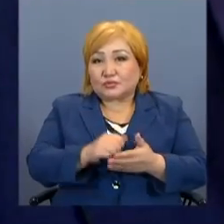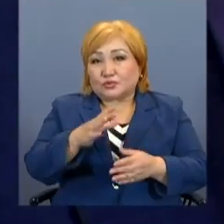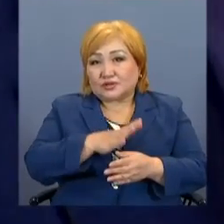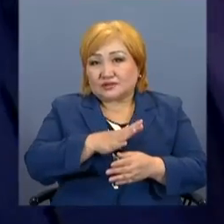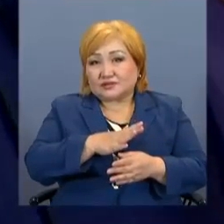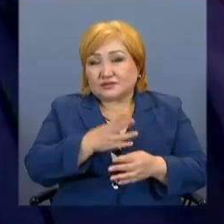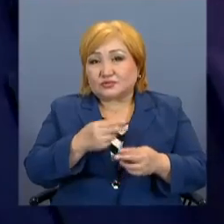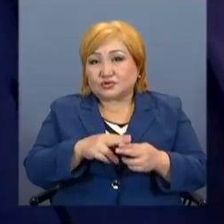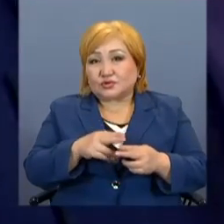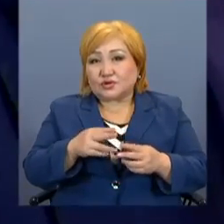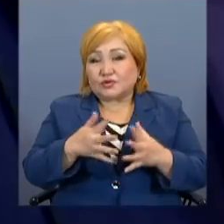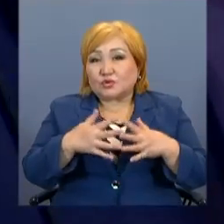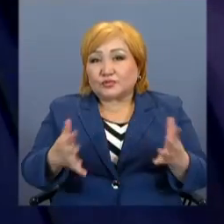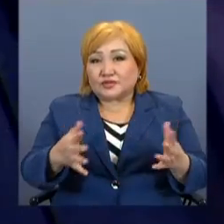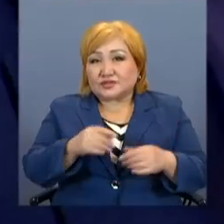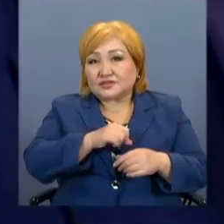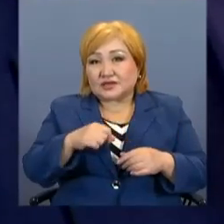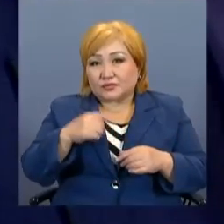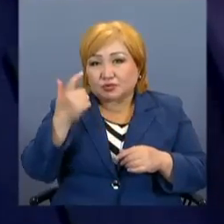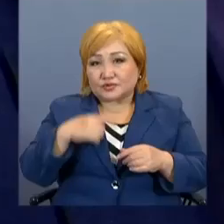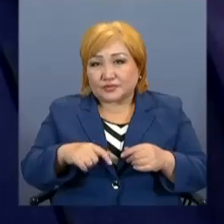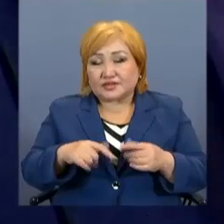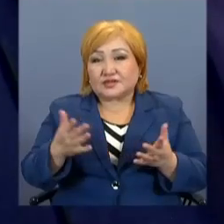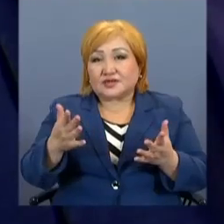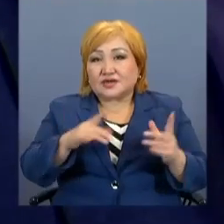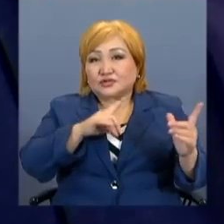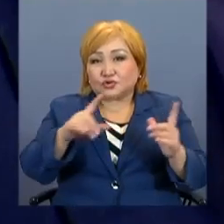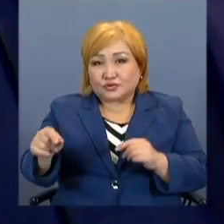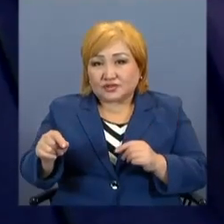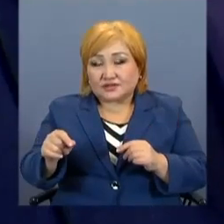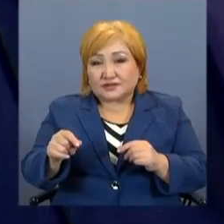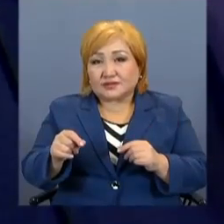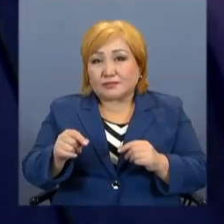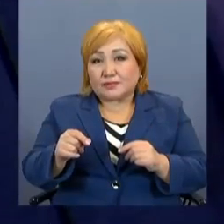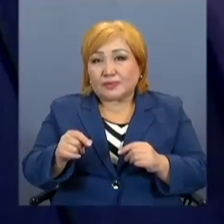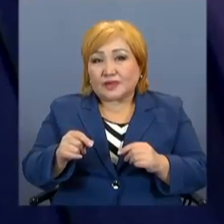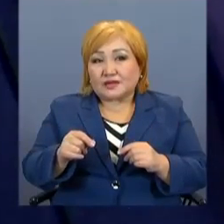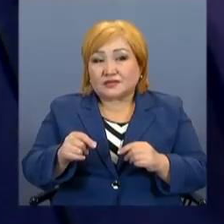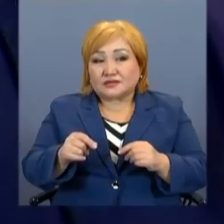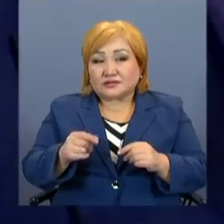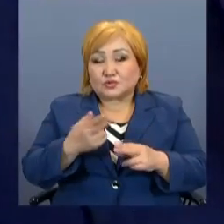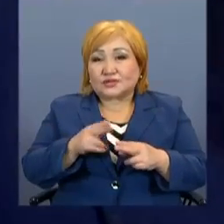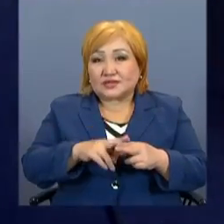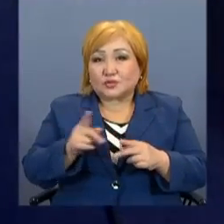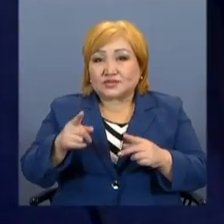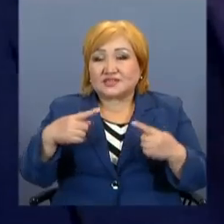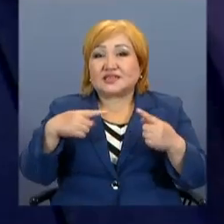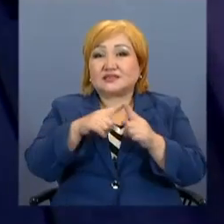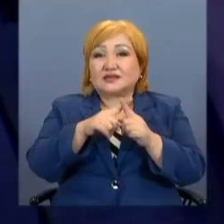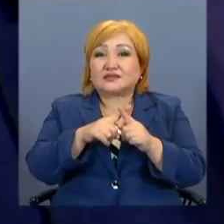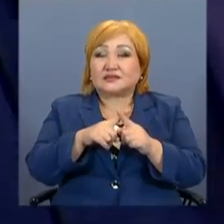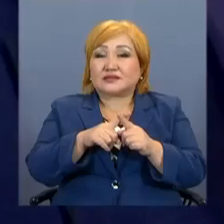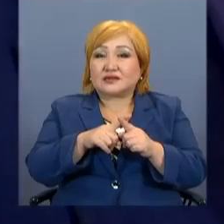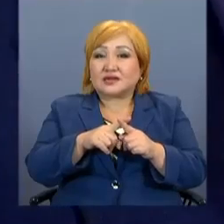өзі дара өз бетімен жүргендіктен осындай жаңағы бір техникалық бақылаудан алдын